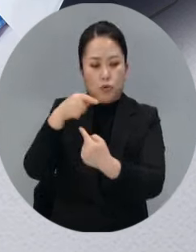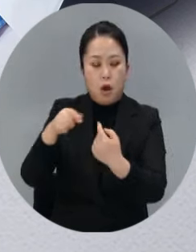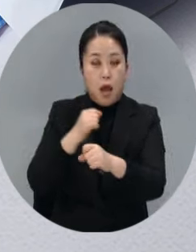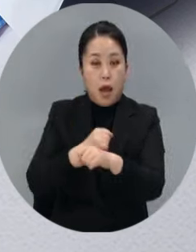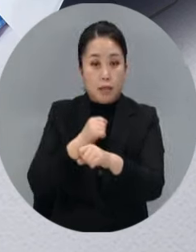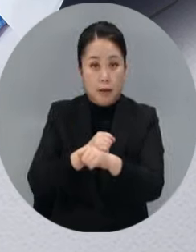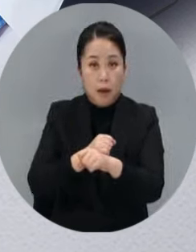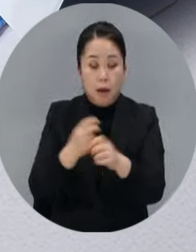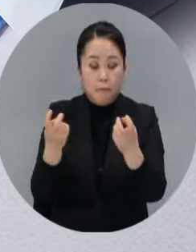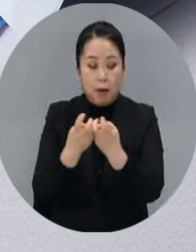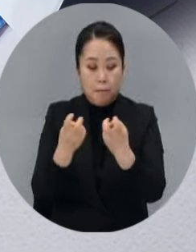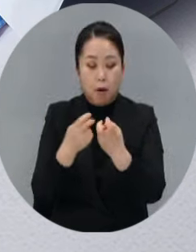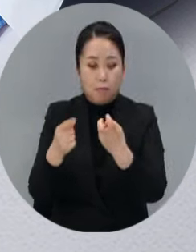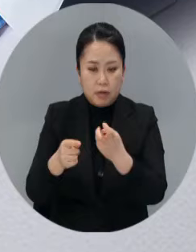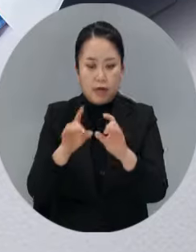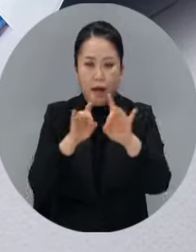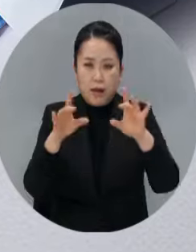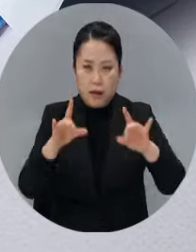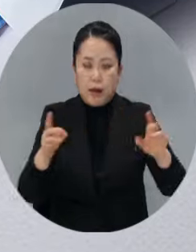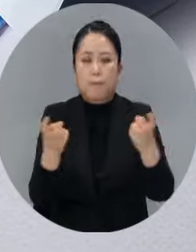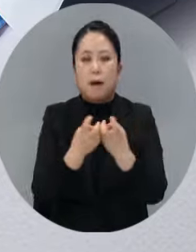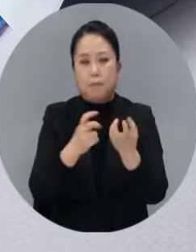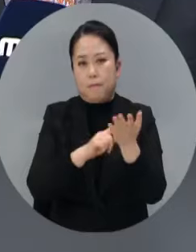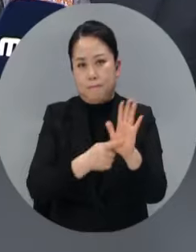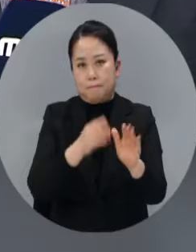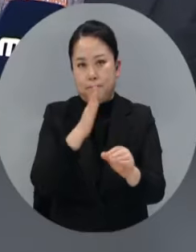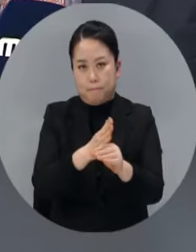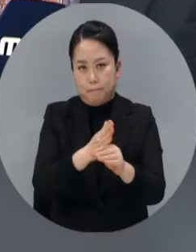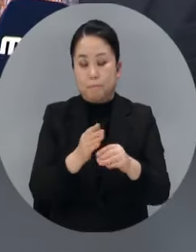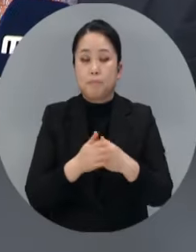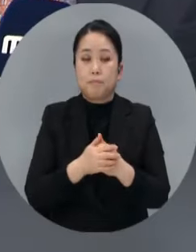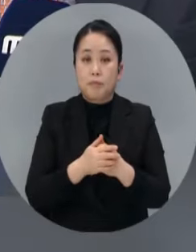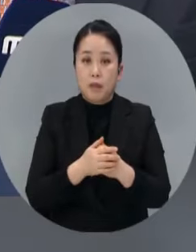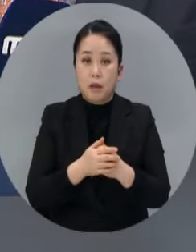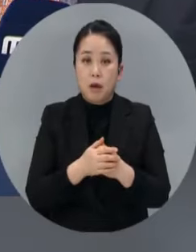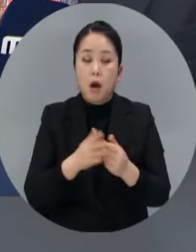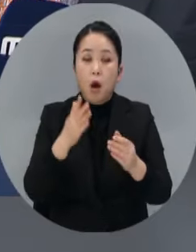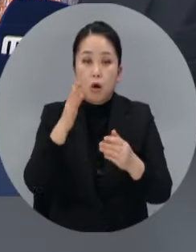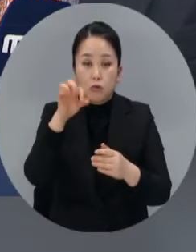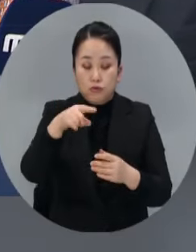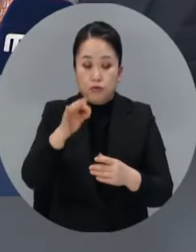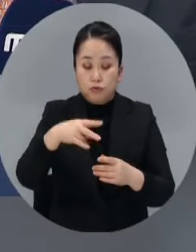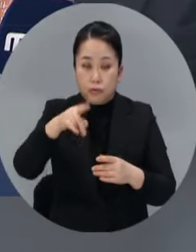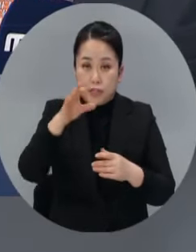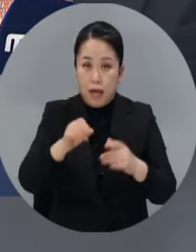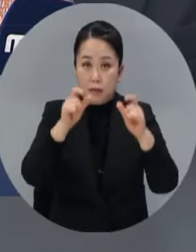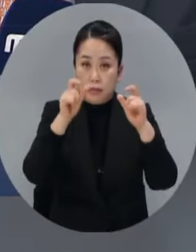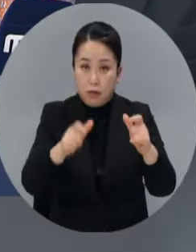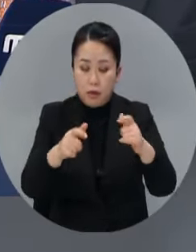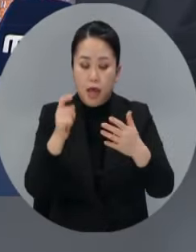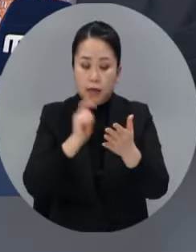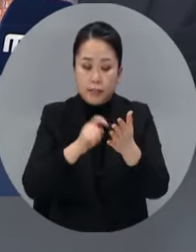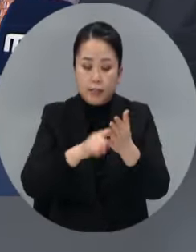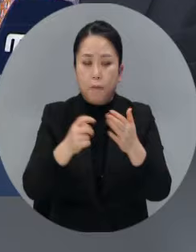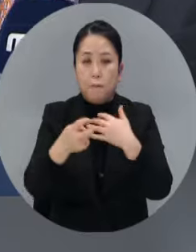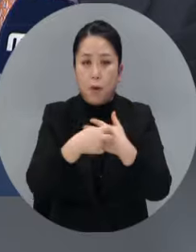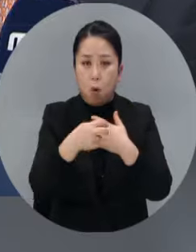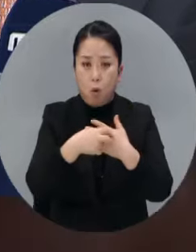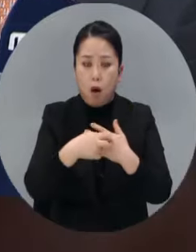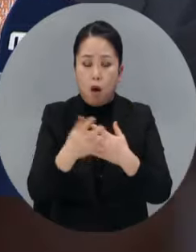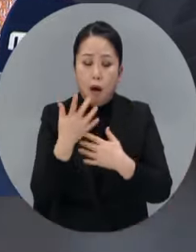각각 해법으로 제시하고 있습니다 홍상 지역의 응급 의료 공백이 장기화가 되지